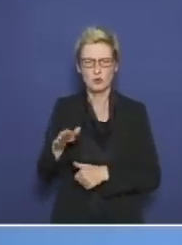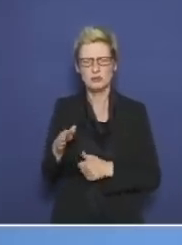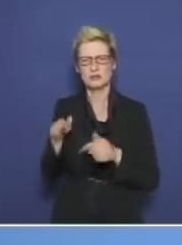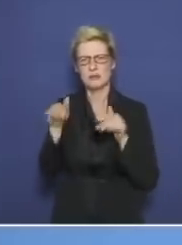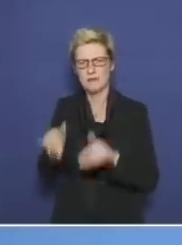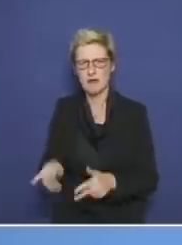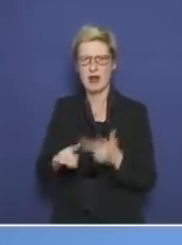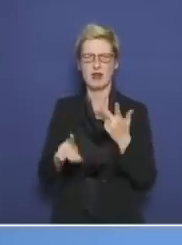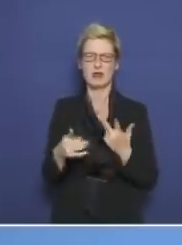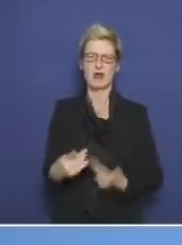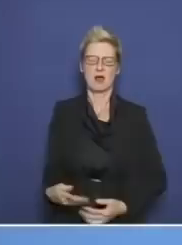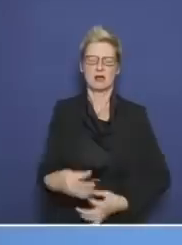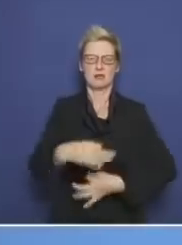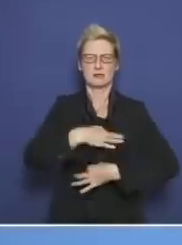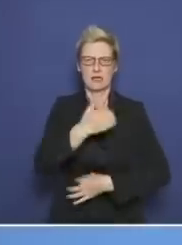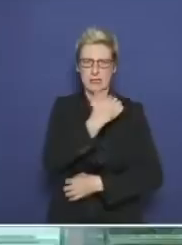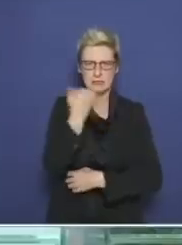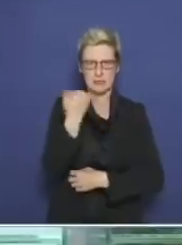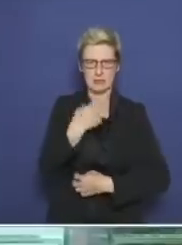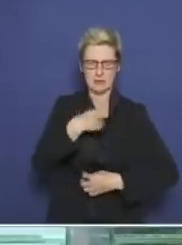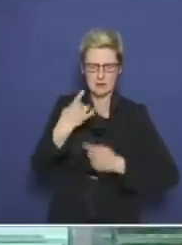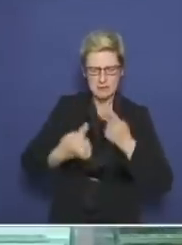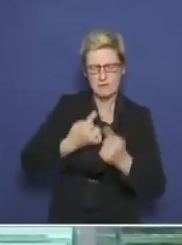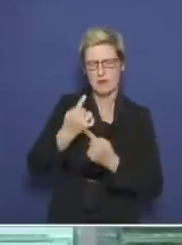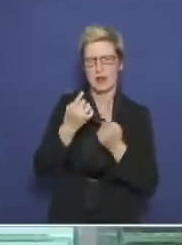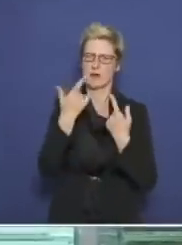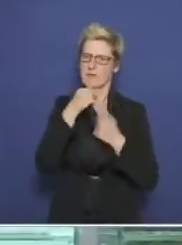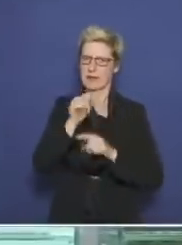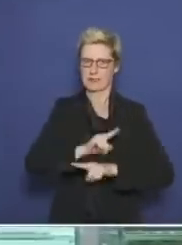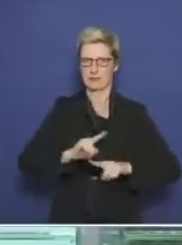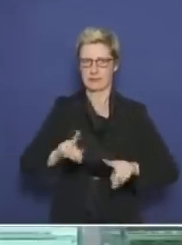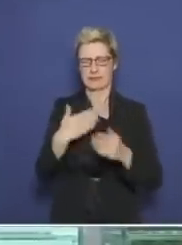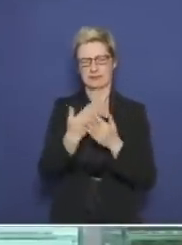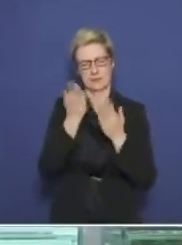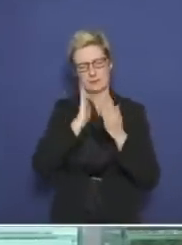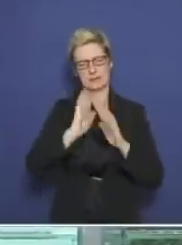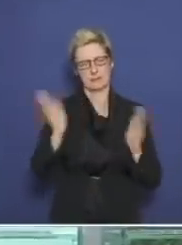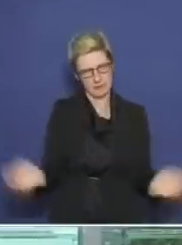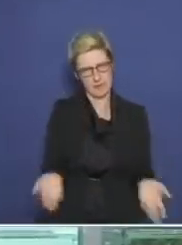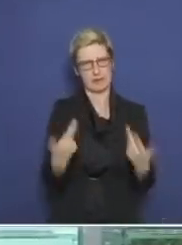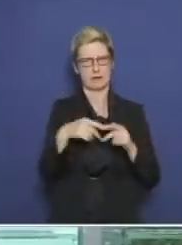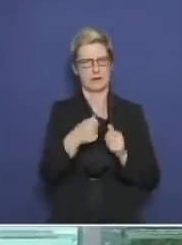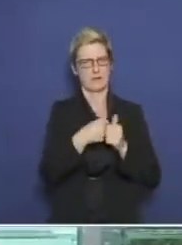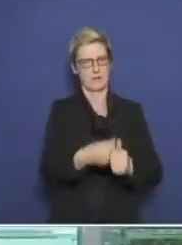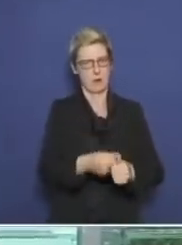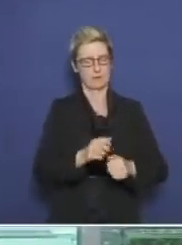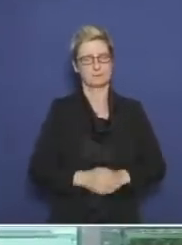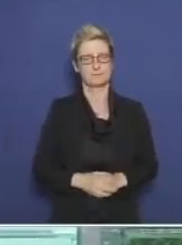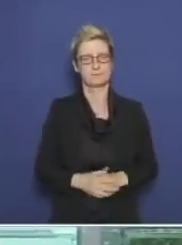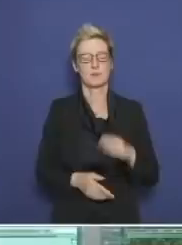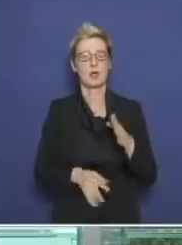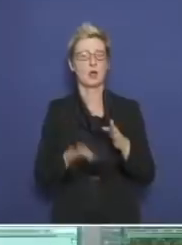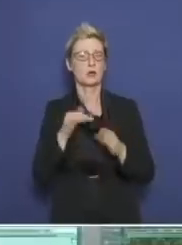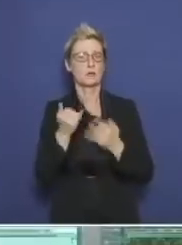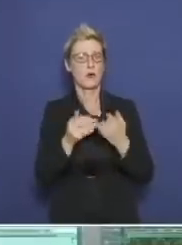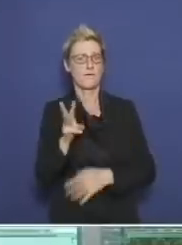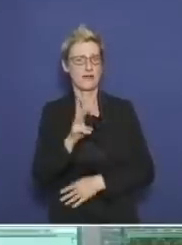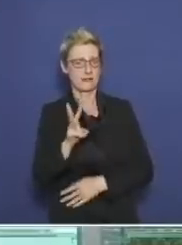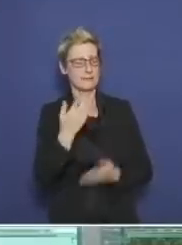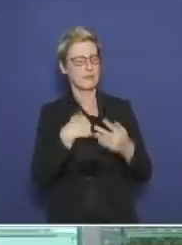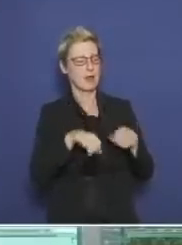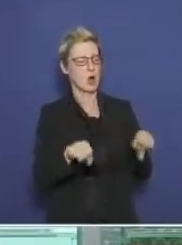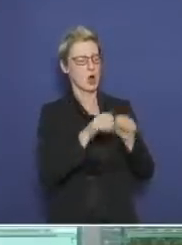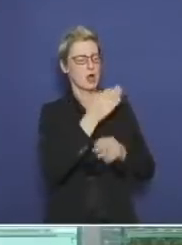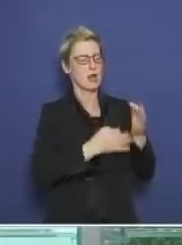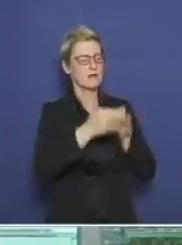Herzlichen Dank bis hierher. Willkommen zu Ihren Fragen und die konzentrieren sich zumindest online vor allen Dingen auf das Thema Impfen. Ich bräuchte